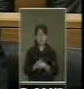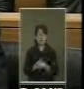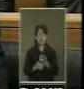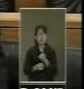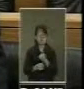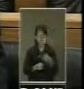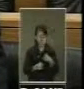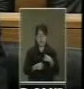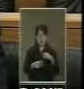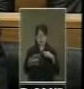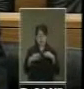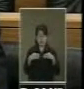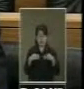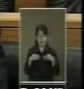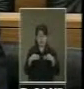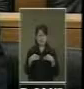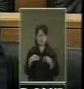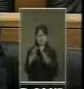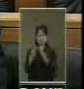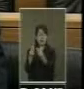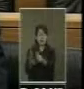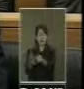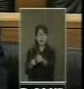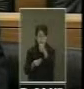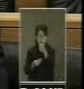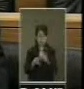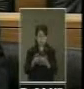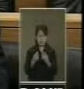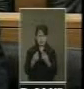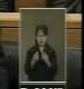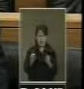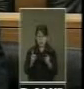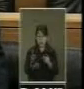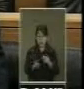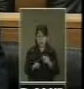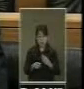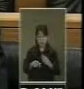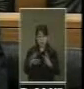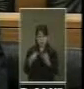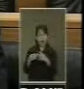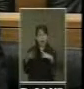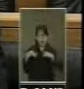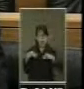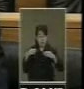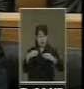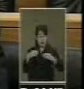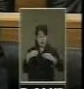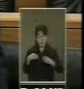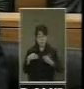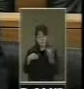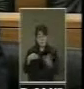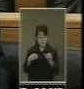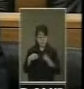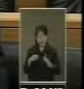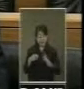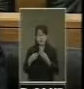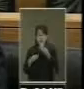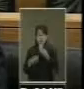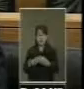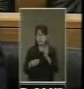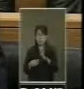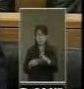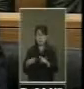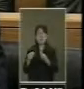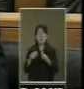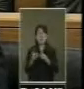ก็จะยอมให้ท่านเท่านั้นนะครับแต่ไม่ได้ยอมในเรื่องที่ว่าไม่จริงนะครับแต่ว่ายอมที่ท่านจะให้ถอนผมก็ถอน